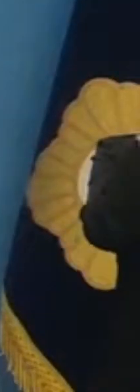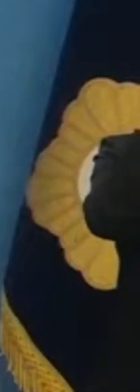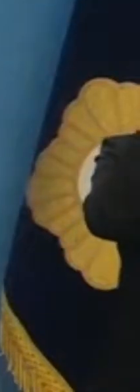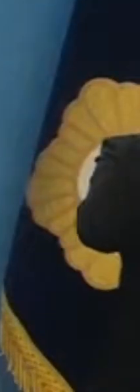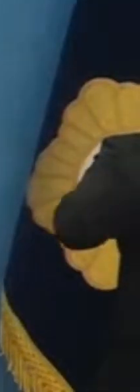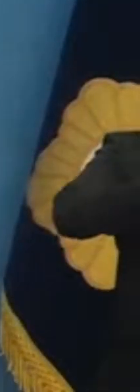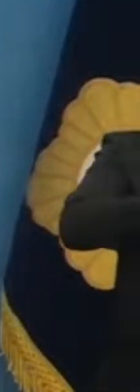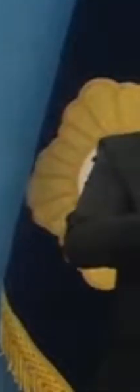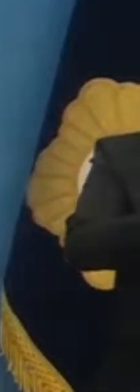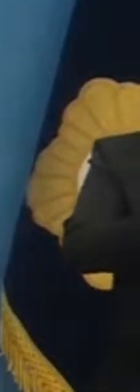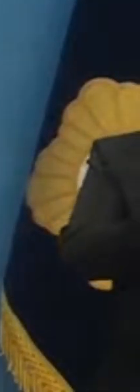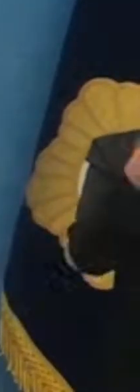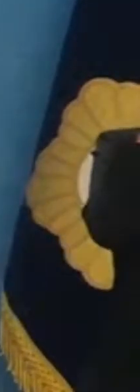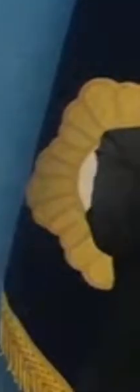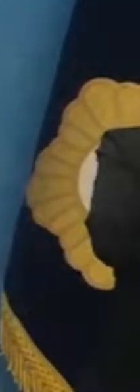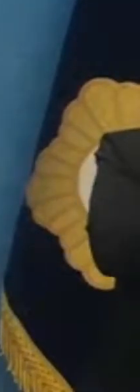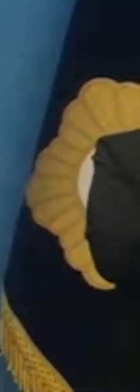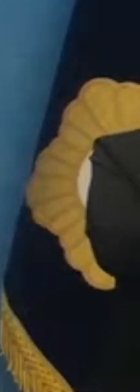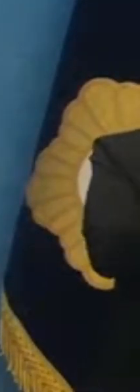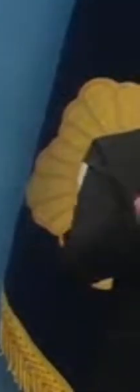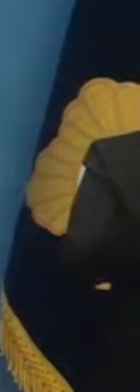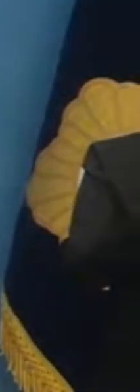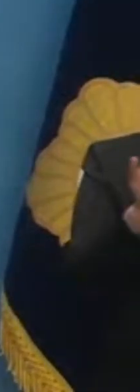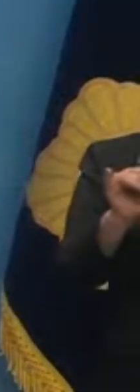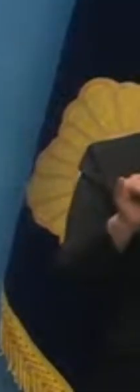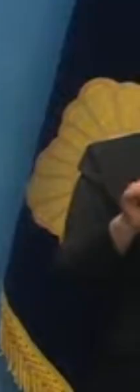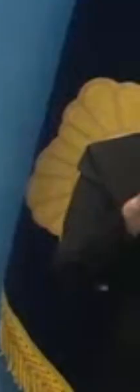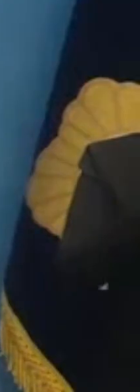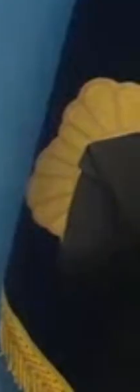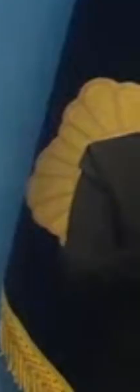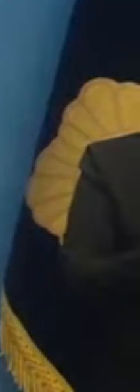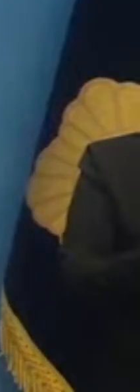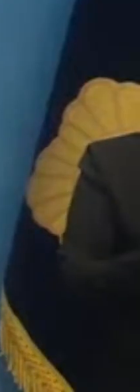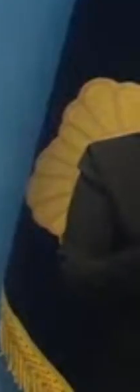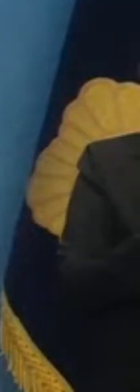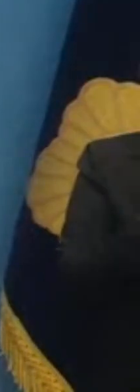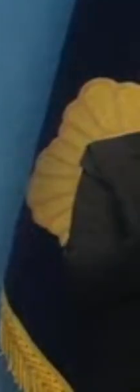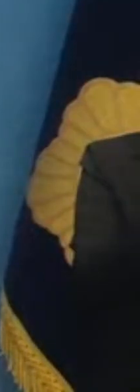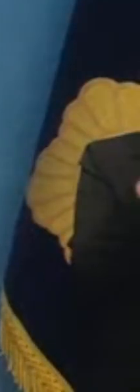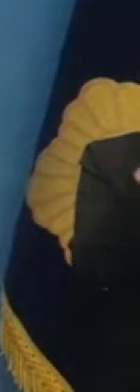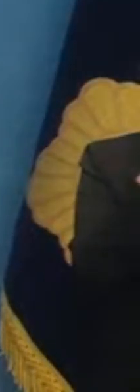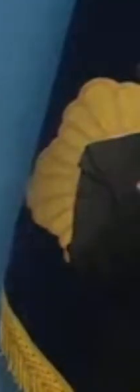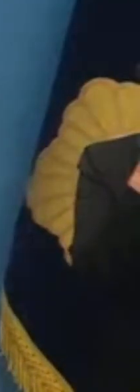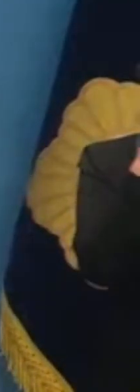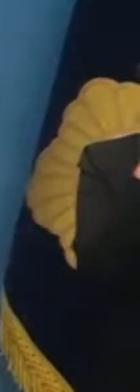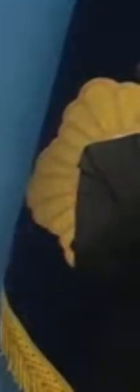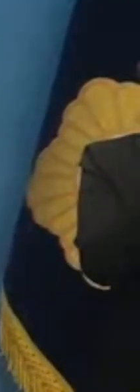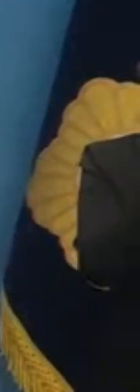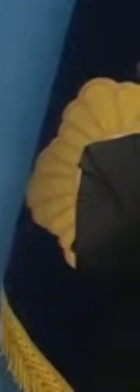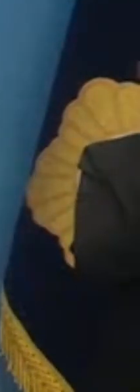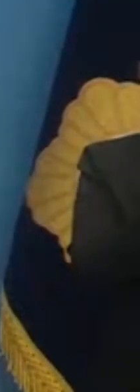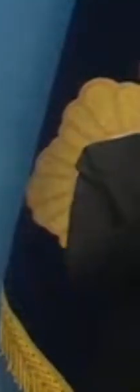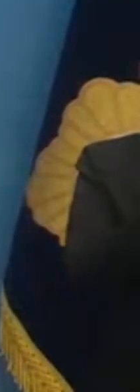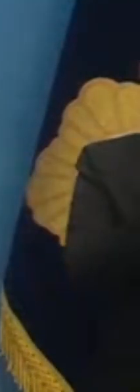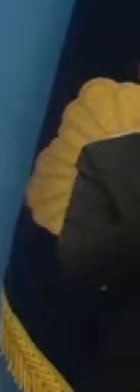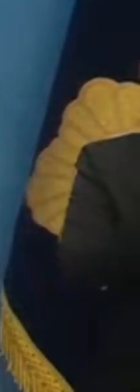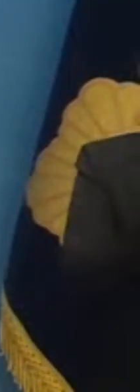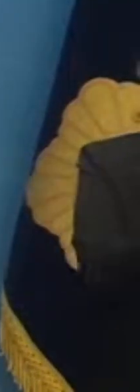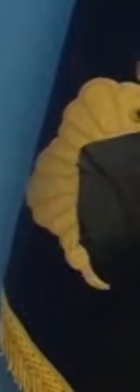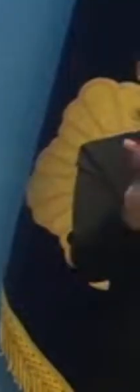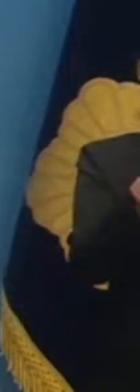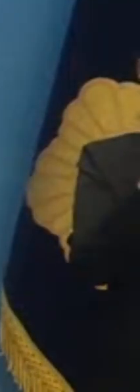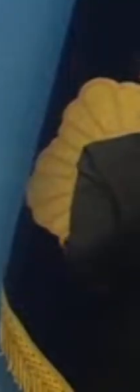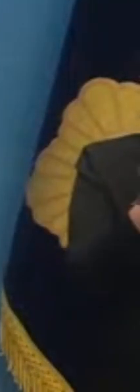강화 수사로 사망한 피해자 등의 사건에 대해 근거 없는 의혹 제기를 반복하며 허위 사실을 유포하고 있습니다.